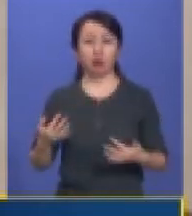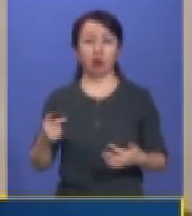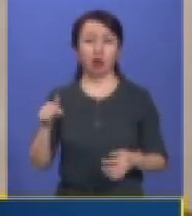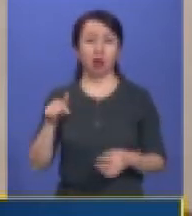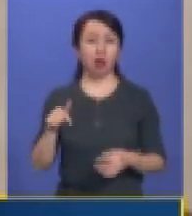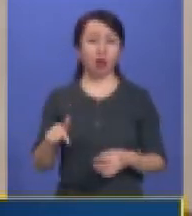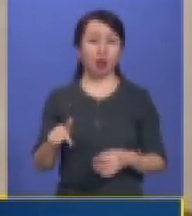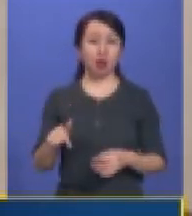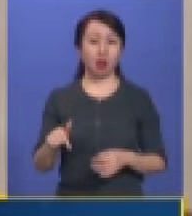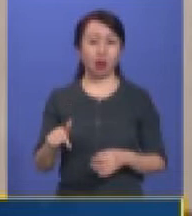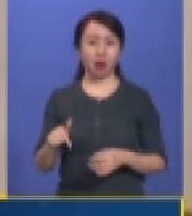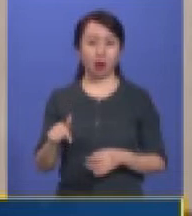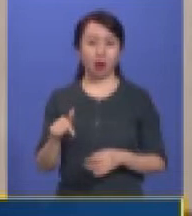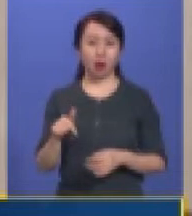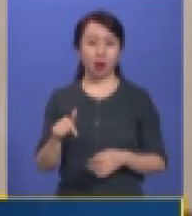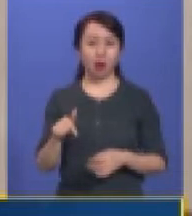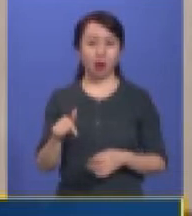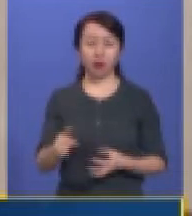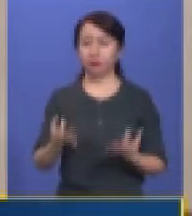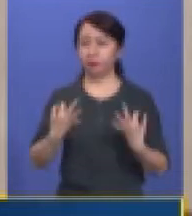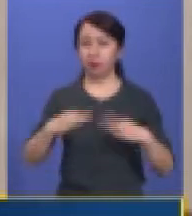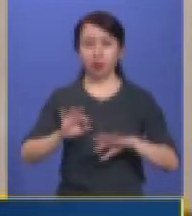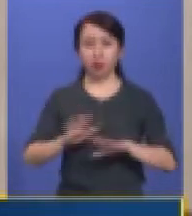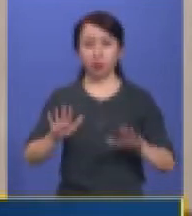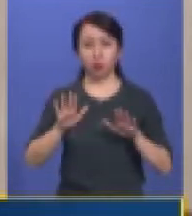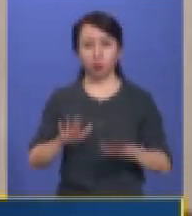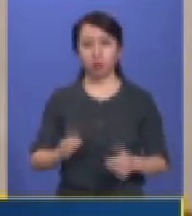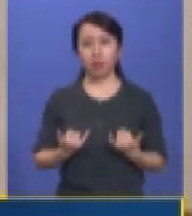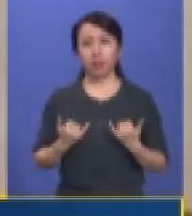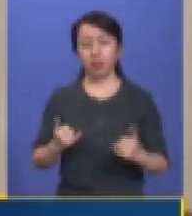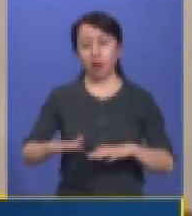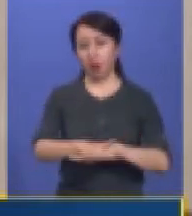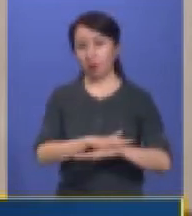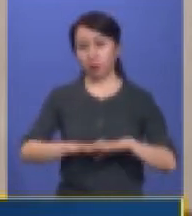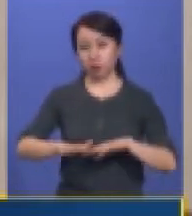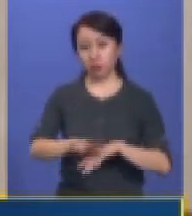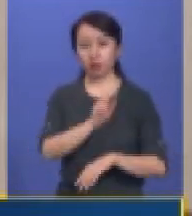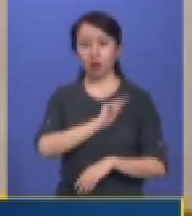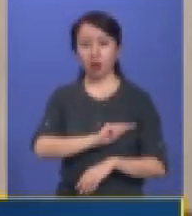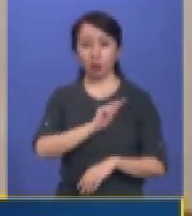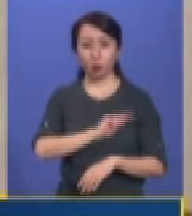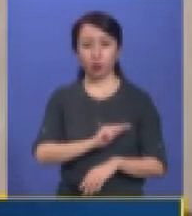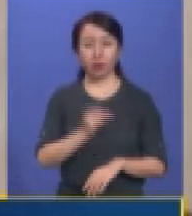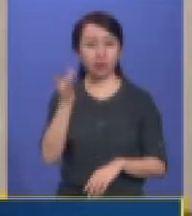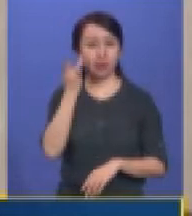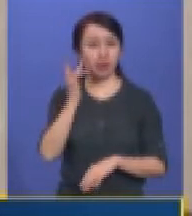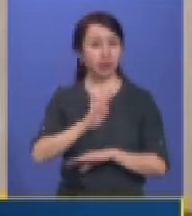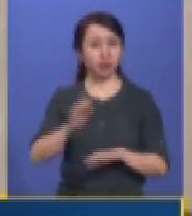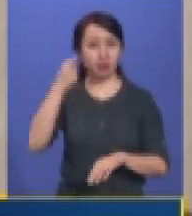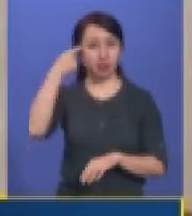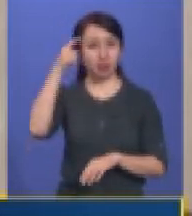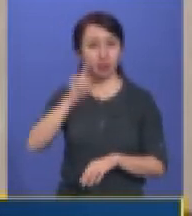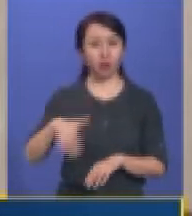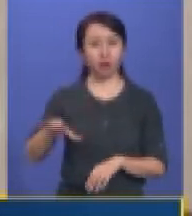они находятся не на освобожденной должности. Это для них как общественная нагрузка, и поэтому не всегда знают все